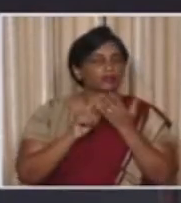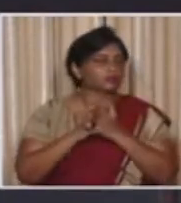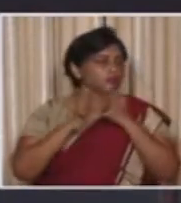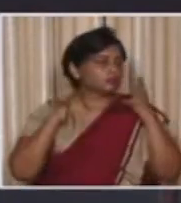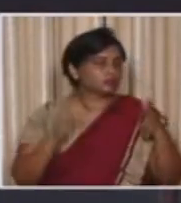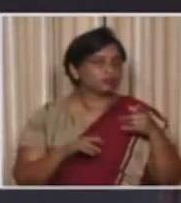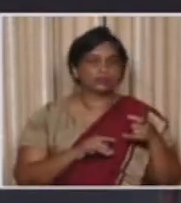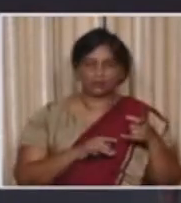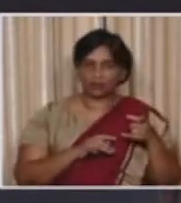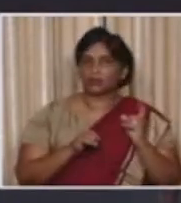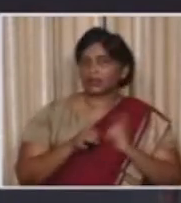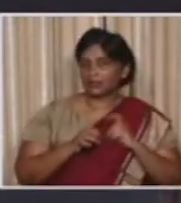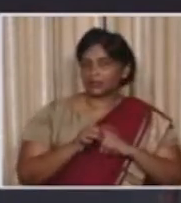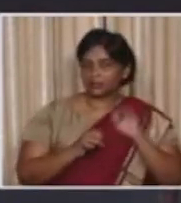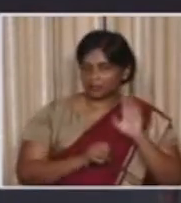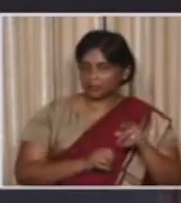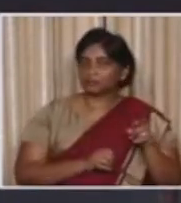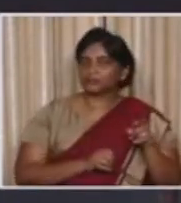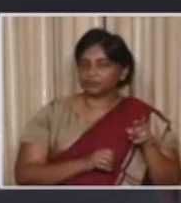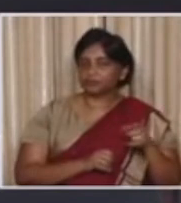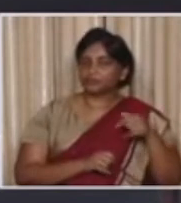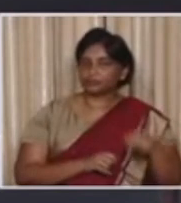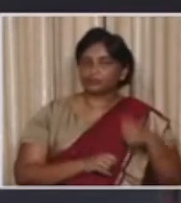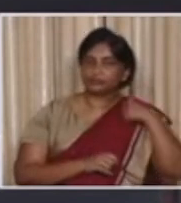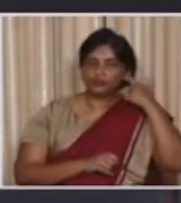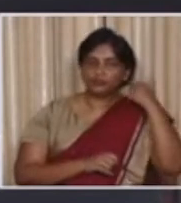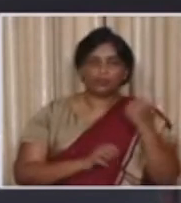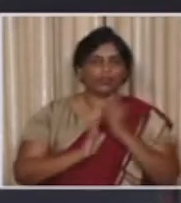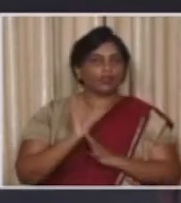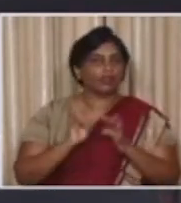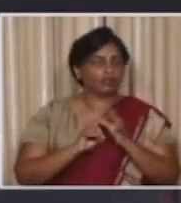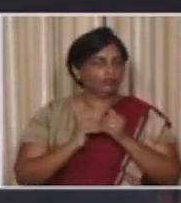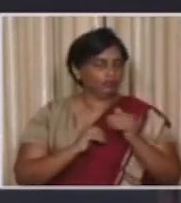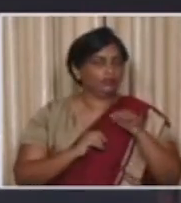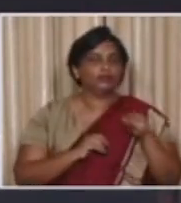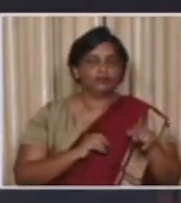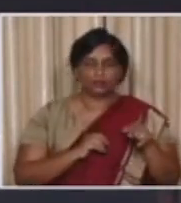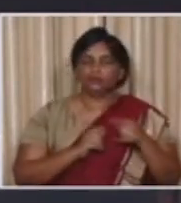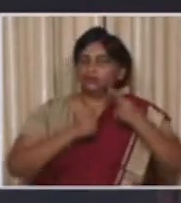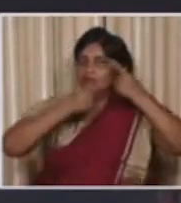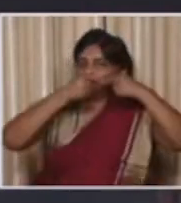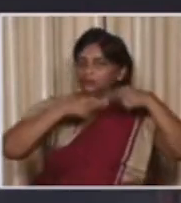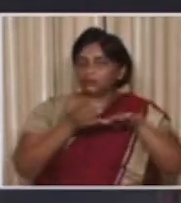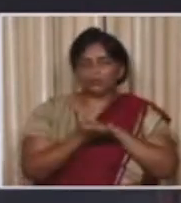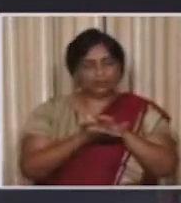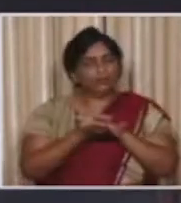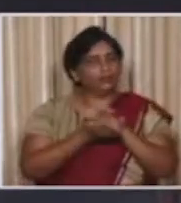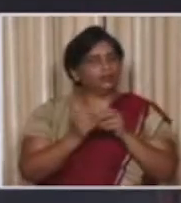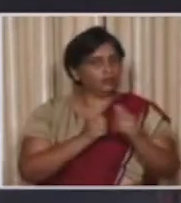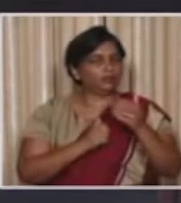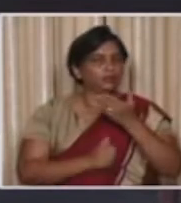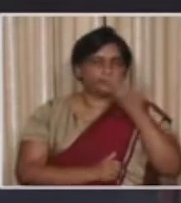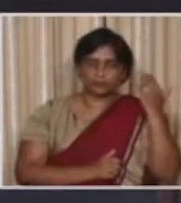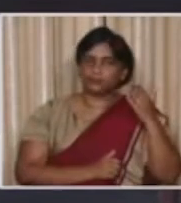විශාල ප්‍රශ්නයක් ඇති වෙලා තියෙනවා. දැන් මං හිතන්නේ නව අමාත්‍යවරයා යටතේ මේවා එකින් එක විසඳා ගන්නට හැකියාව